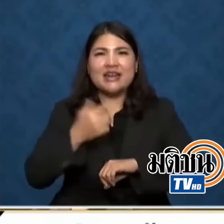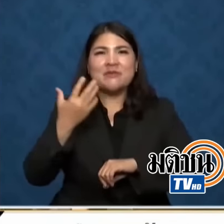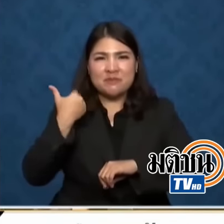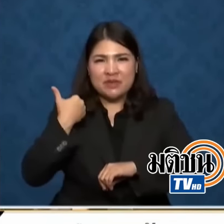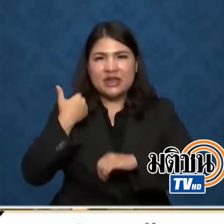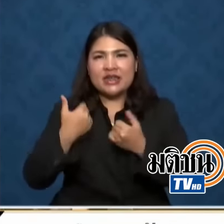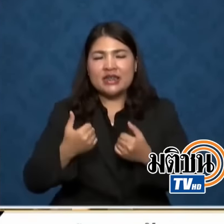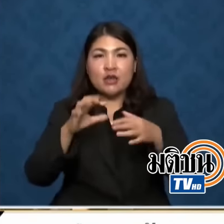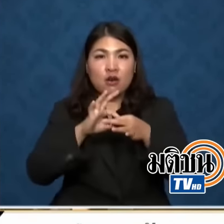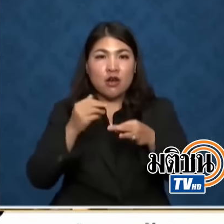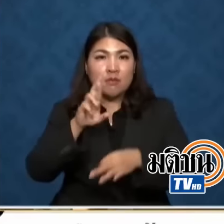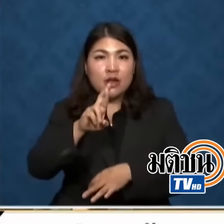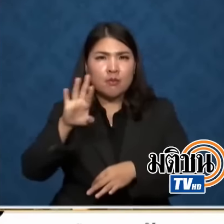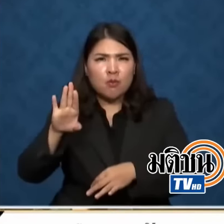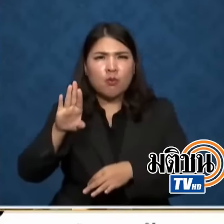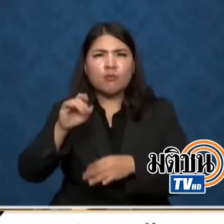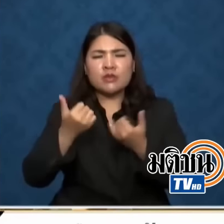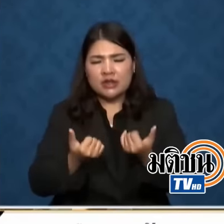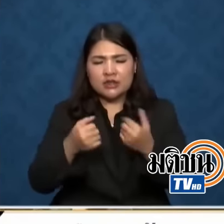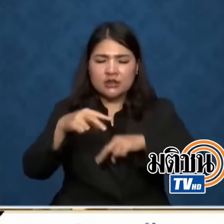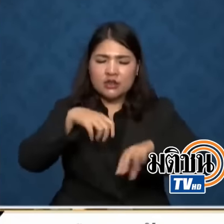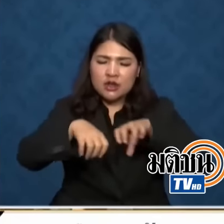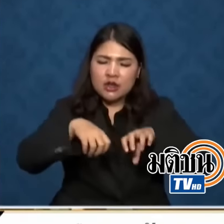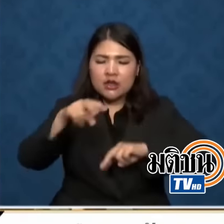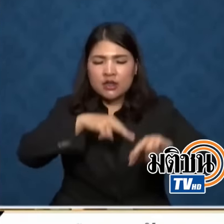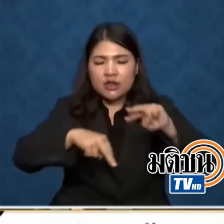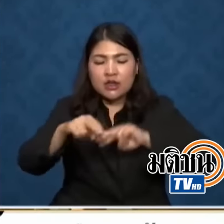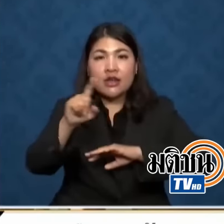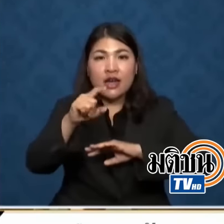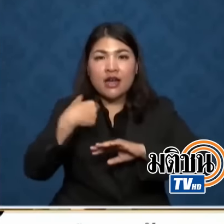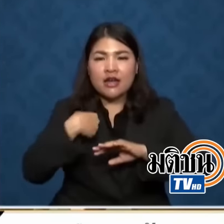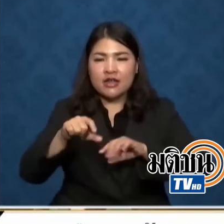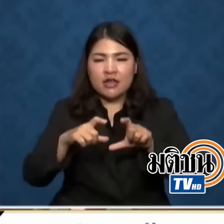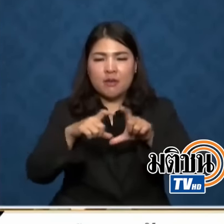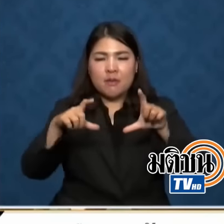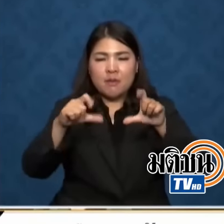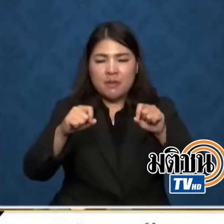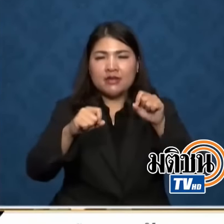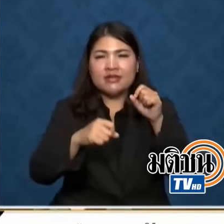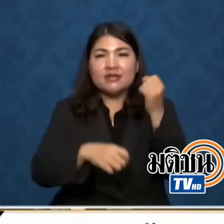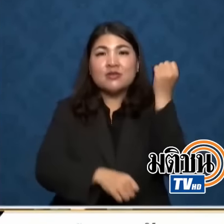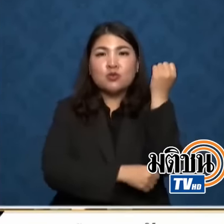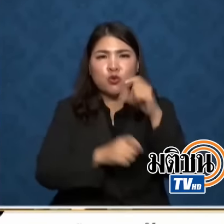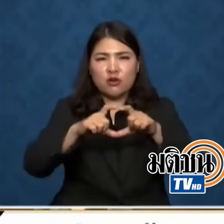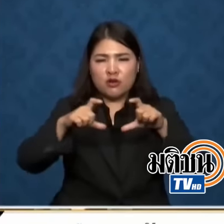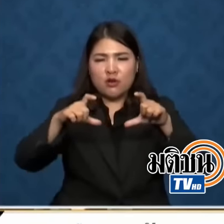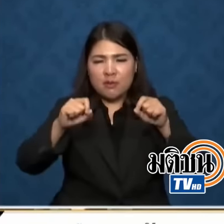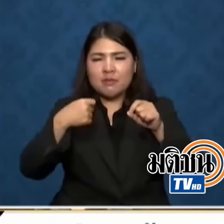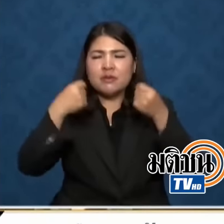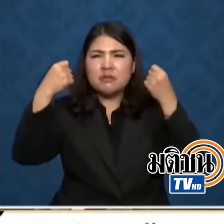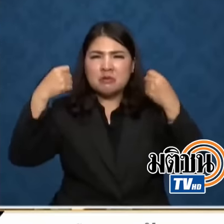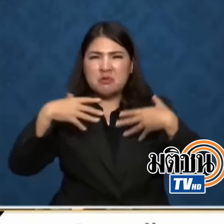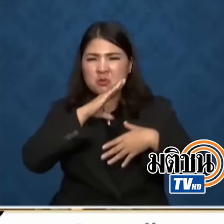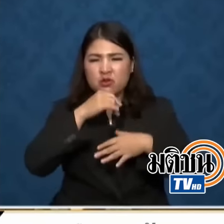เรื่องเกี่ยวกับระบบว่าจะโอนยังไงนะคะเพราะว่าบัตรสวัสดิการแห่งรัฐก็ต้องใช้เฉพาะผ่านบัตรประชาชนจะมาโอนต่างแบงก์ต่างธุรกรรมอะไ